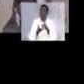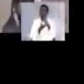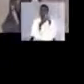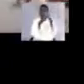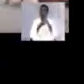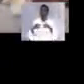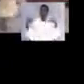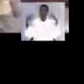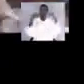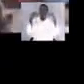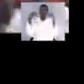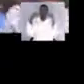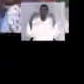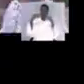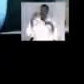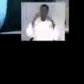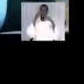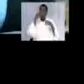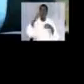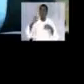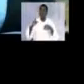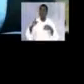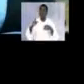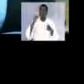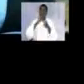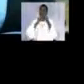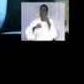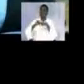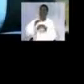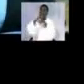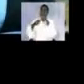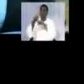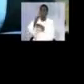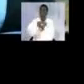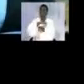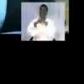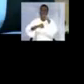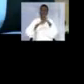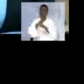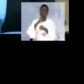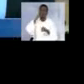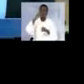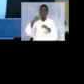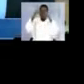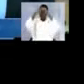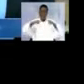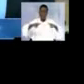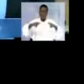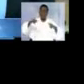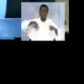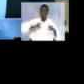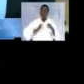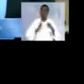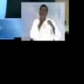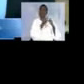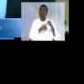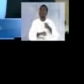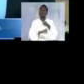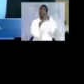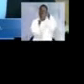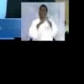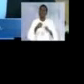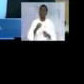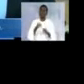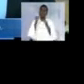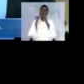des chances et corriger les injustices. En cette journée internationale de la femme rurale, notre soutien individuel